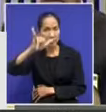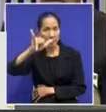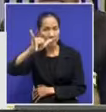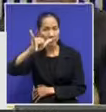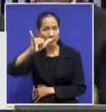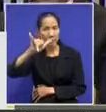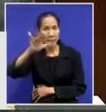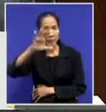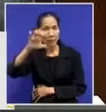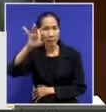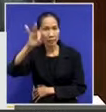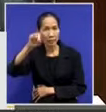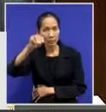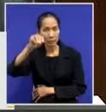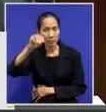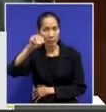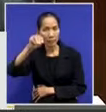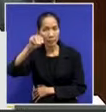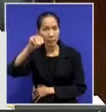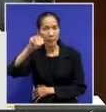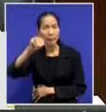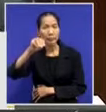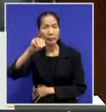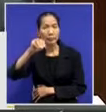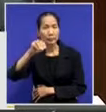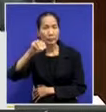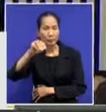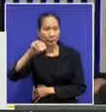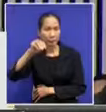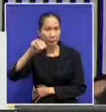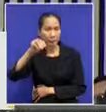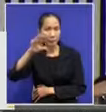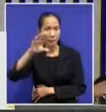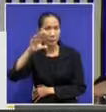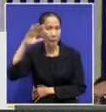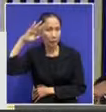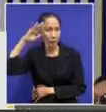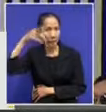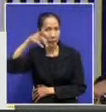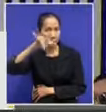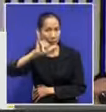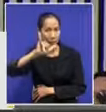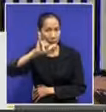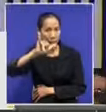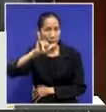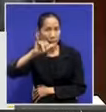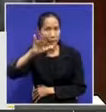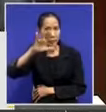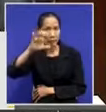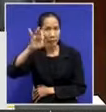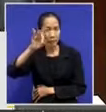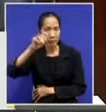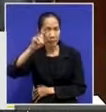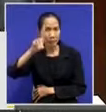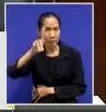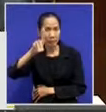ครับ 580พลตำรวจโทสมบัติมิลินทรจินดา พลเอกประยุทธ์จันโอชาครับ